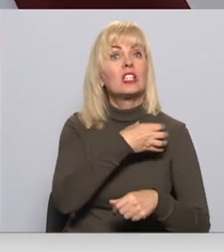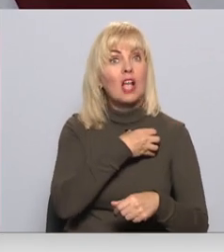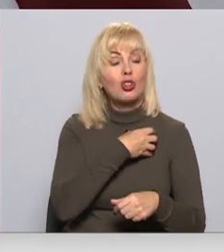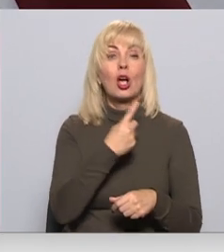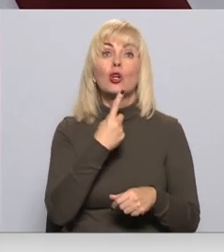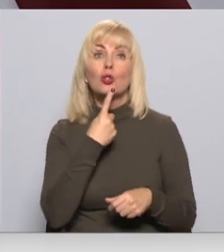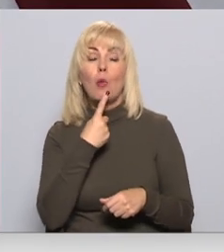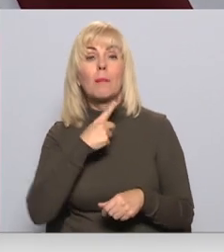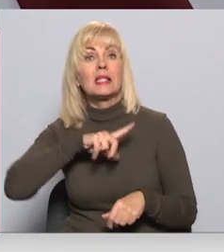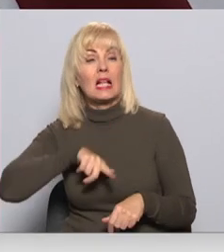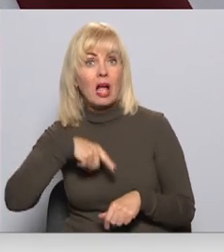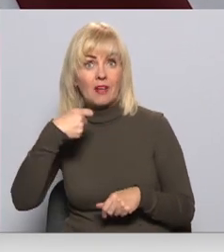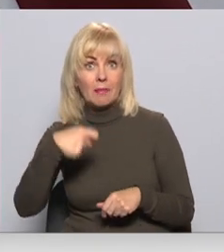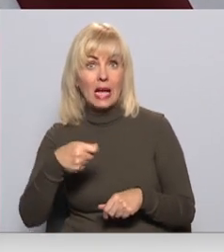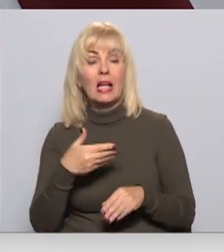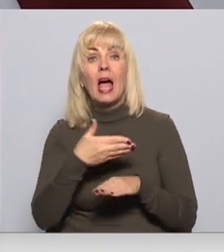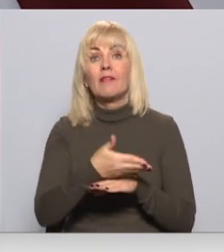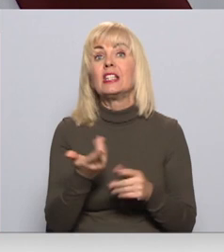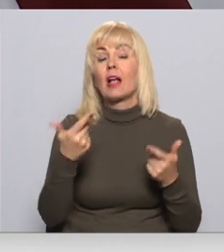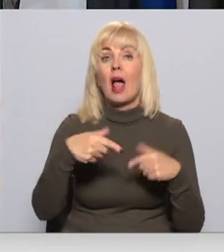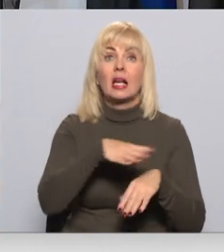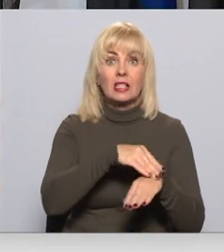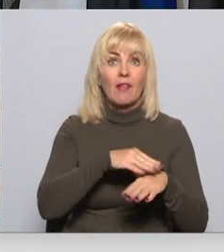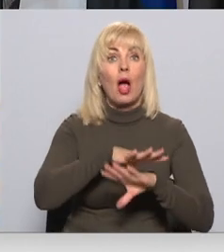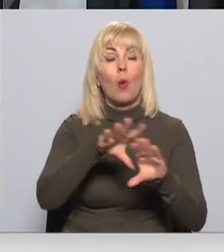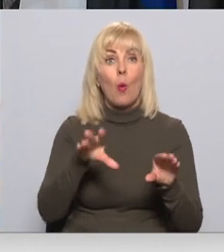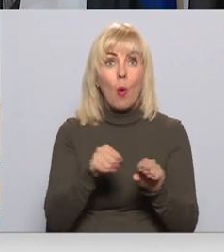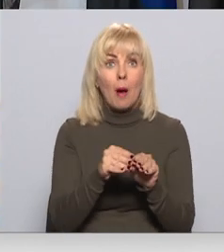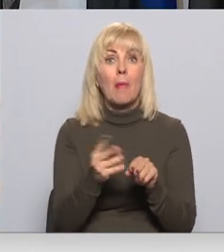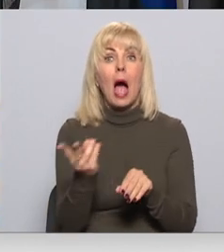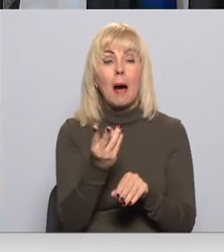Somijas, gan Latvijas prezidents vizītes laikā Zviedrijā kopīgi